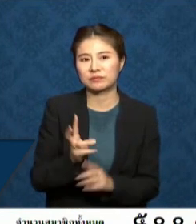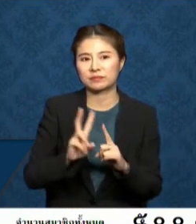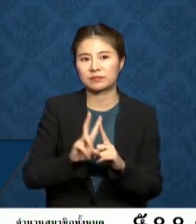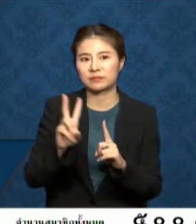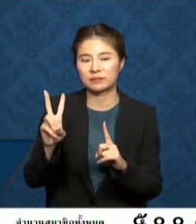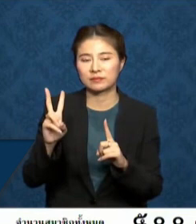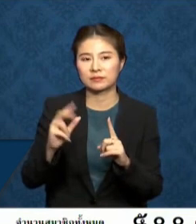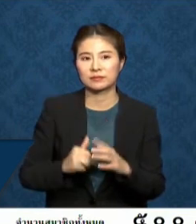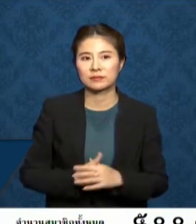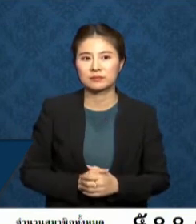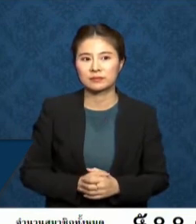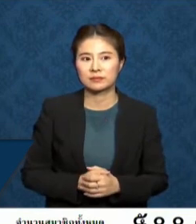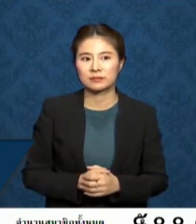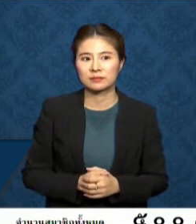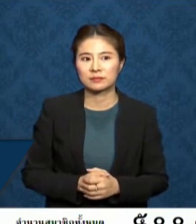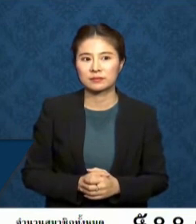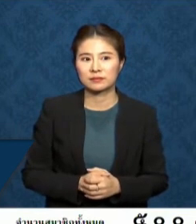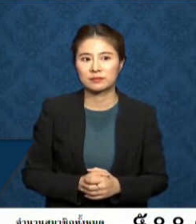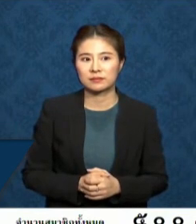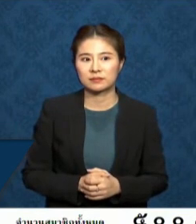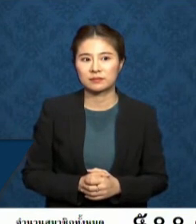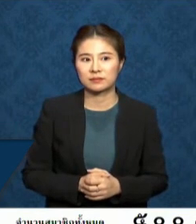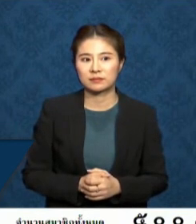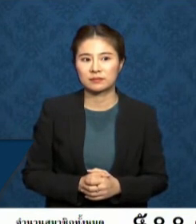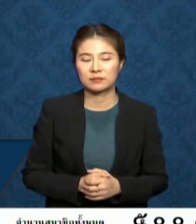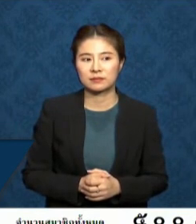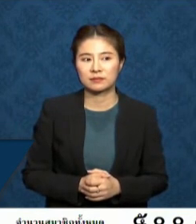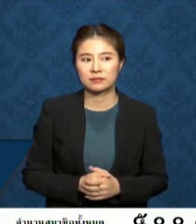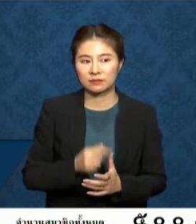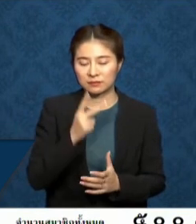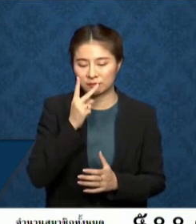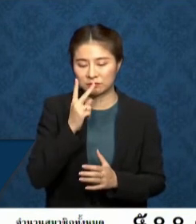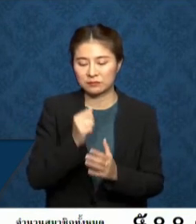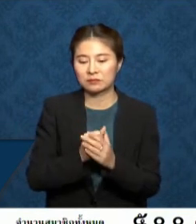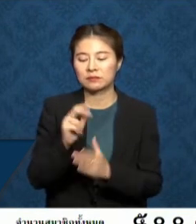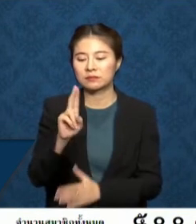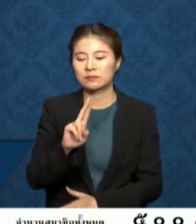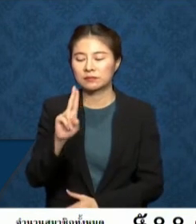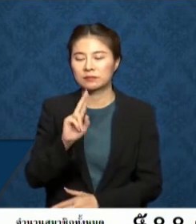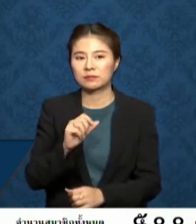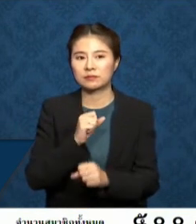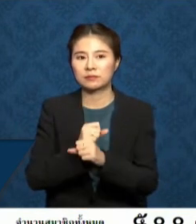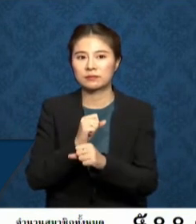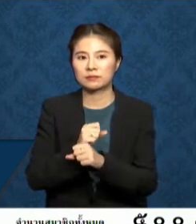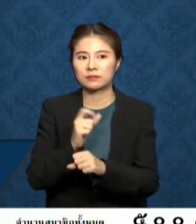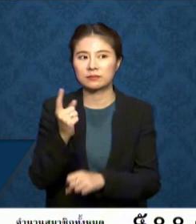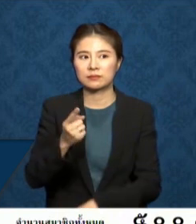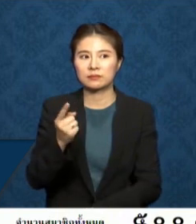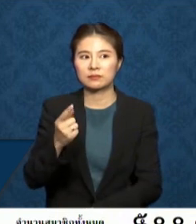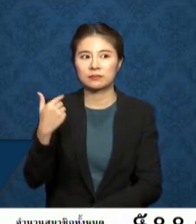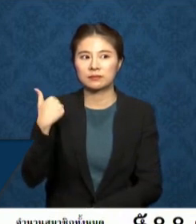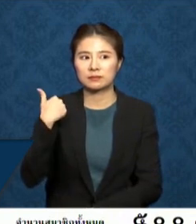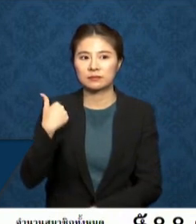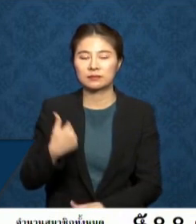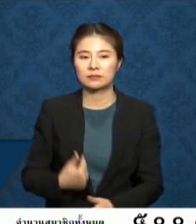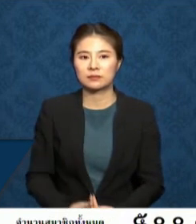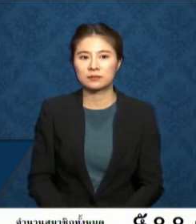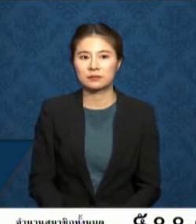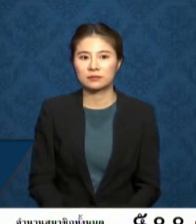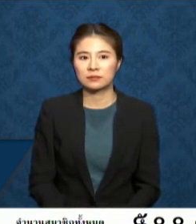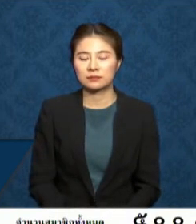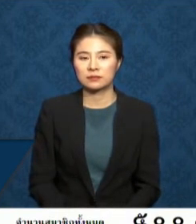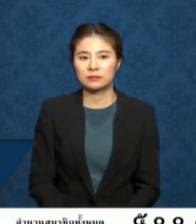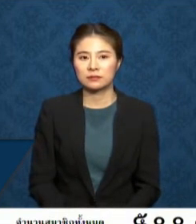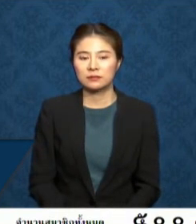2ครับสไลด์ถัดไปครับในแง่ของการใช้งานจริงนะครับคือทุกวันนี้นะครับผมถามจริงๆเถอะว่